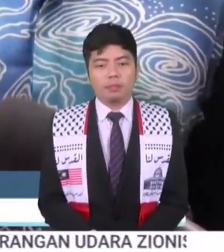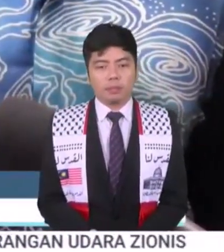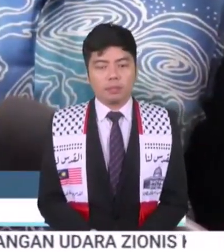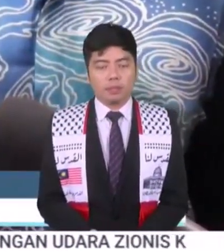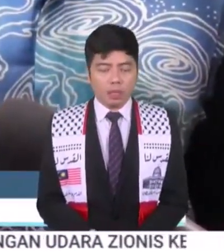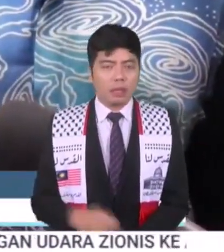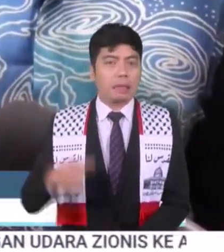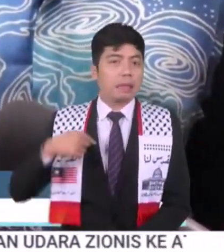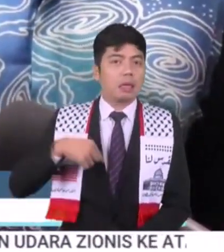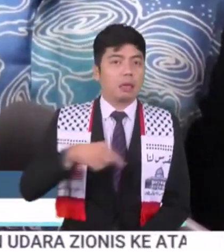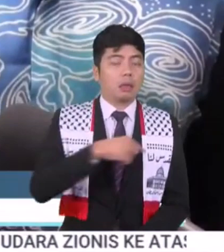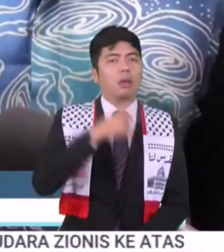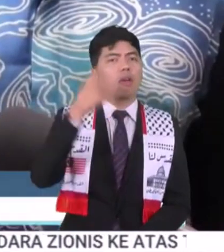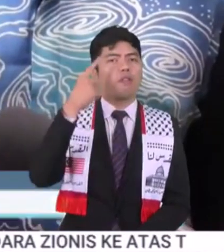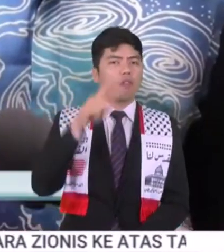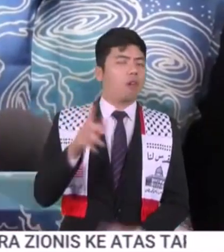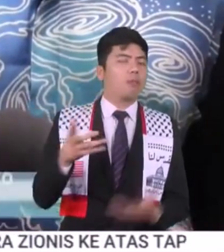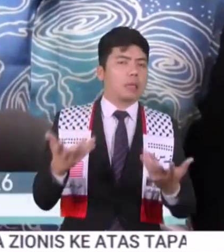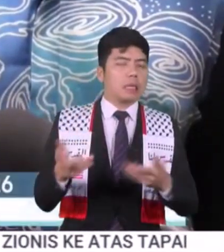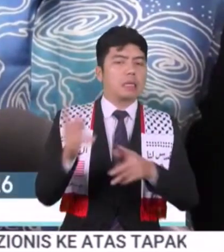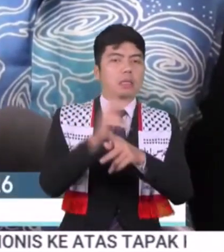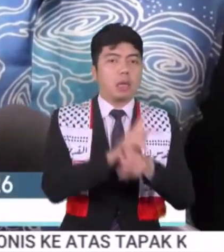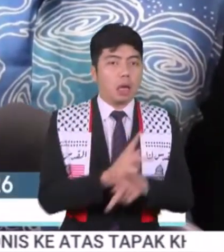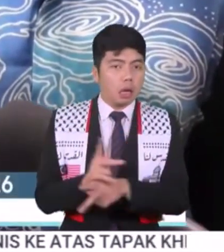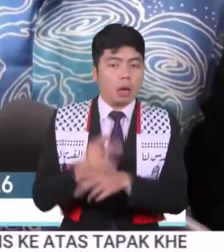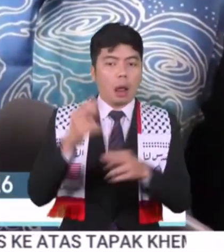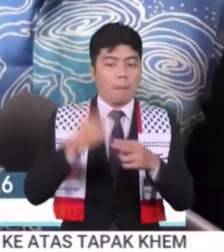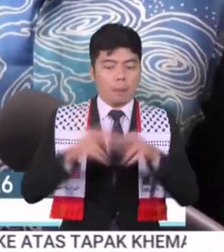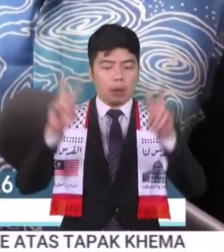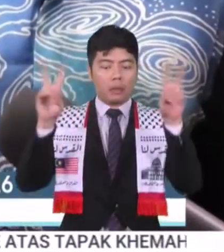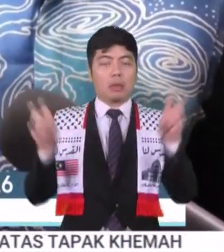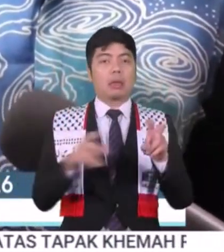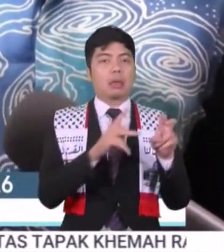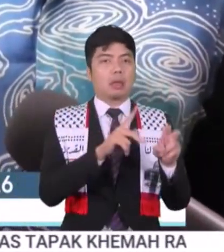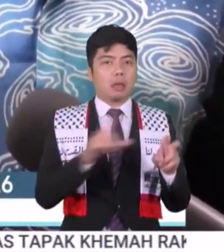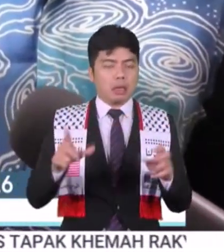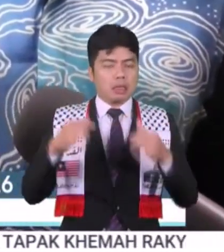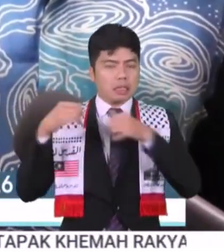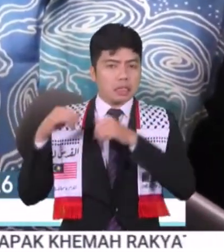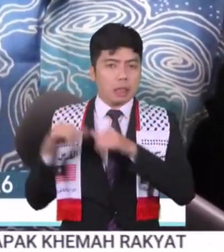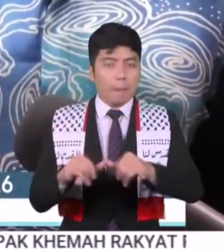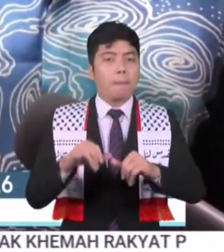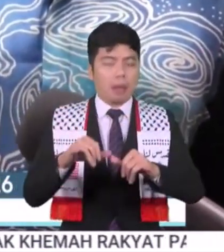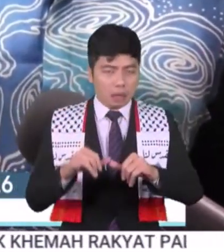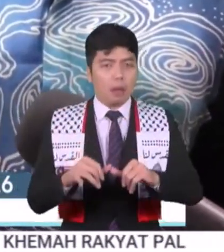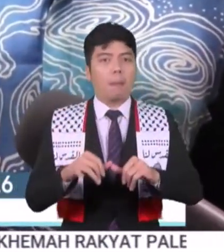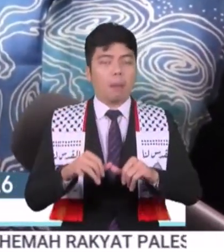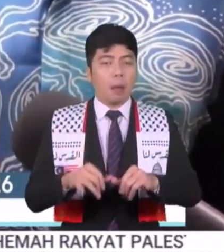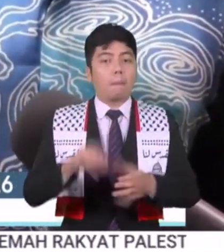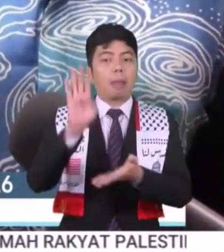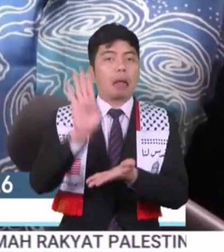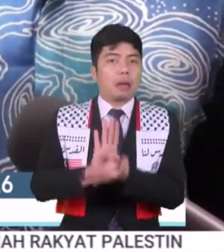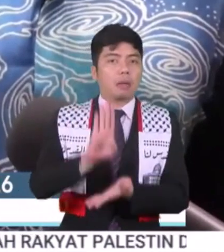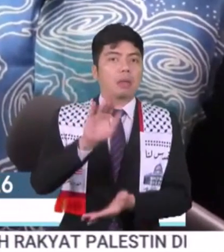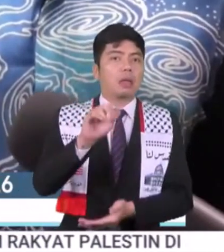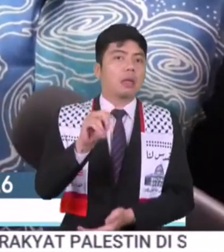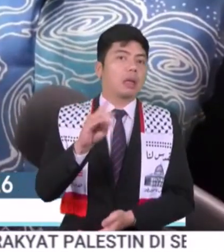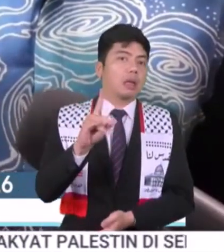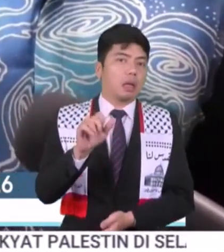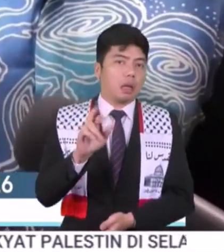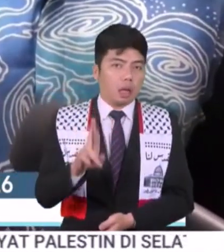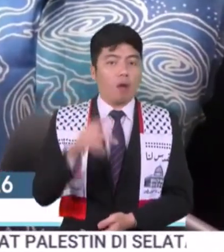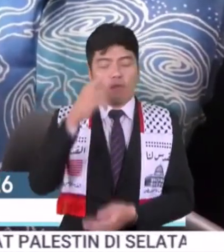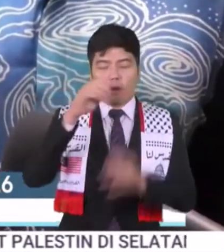Untuk kita memastikan ya bahawa Kuala Lumpur ini kekal sebagai satu bandar raya yang